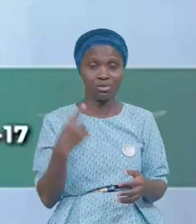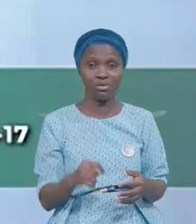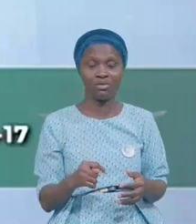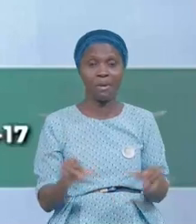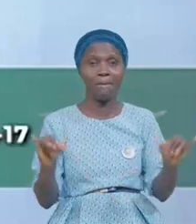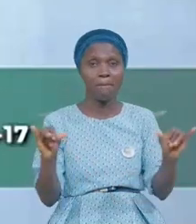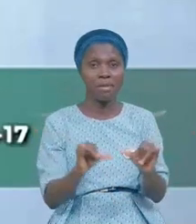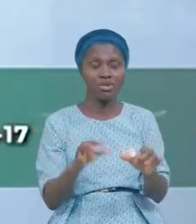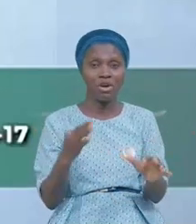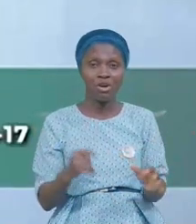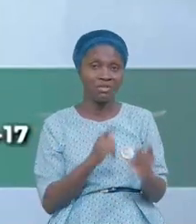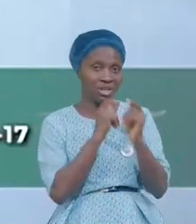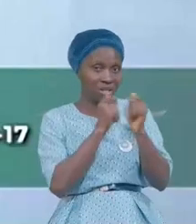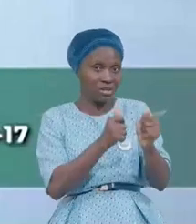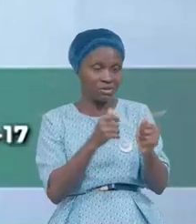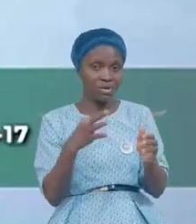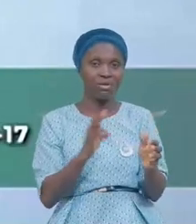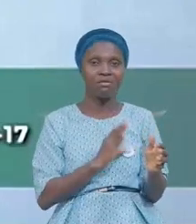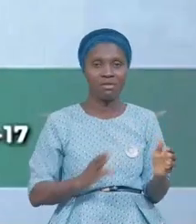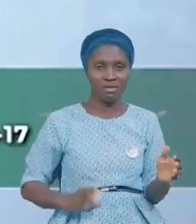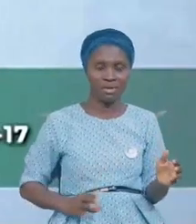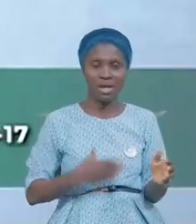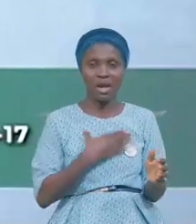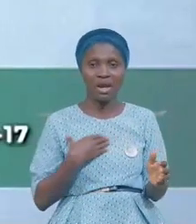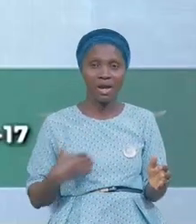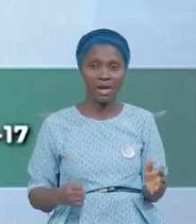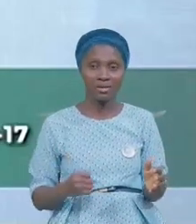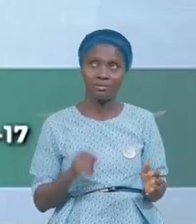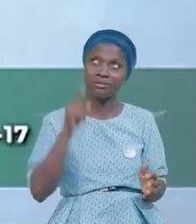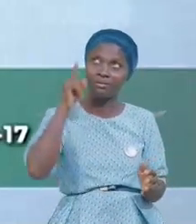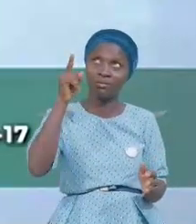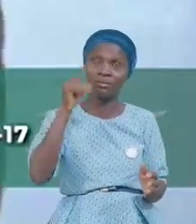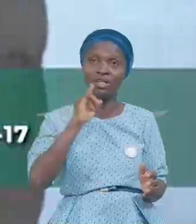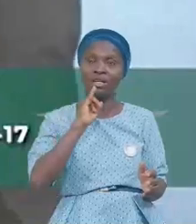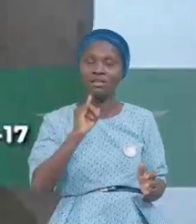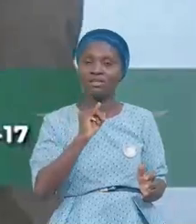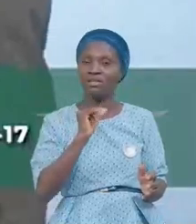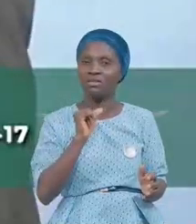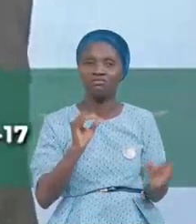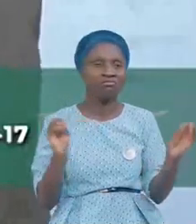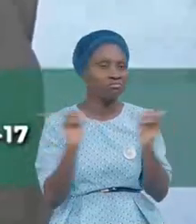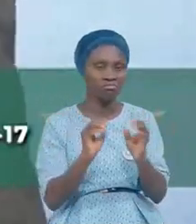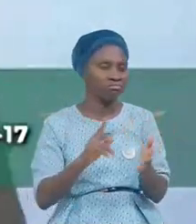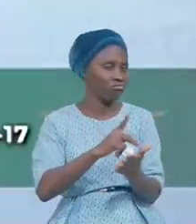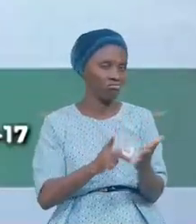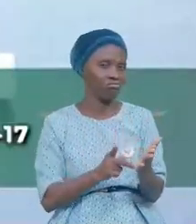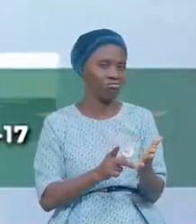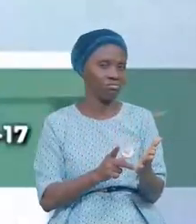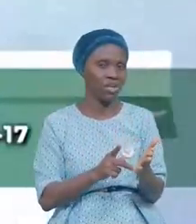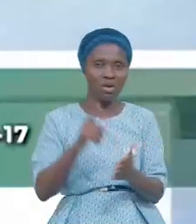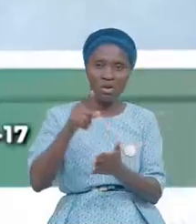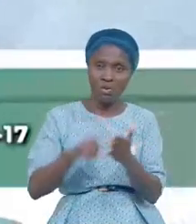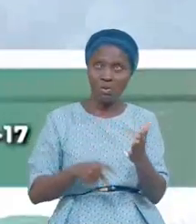de la mesure du don de Christ. Et il est impartial. Ce qui est donné